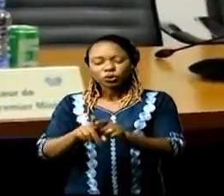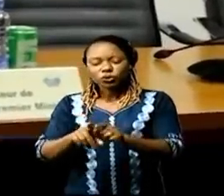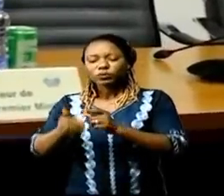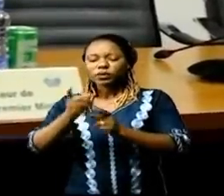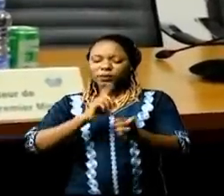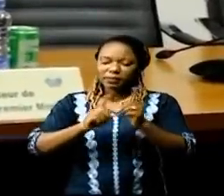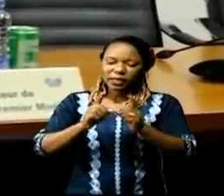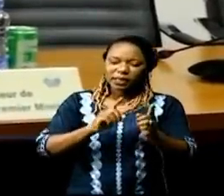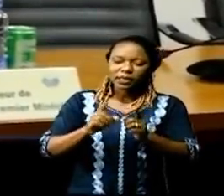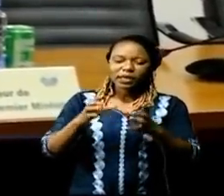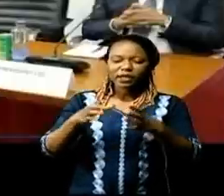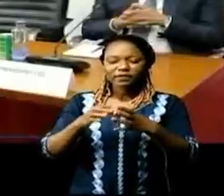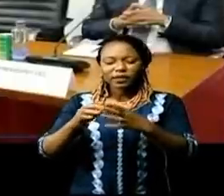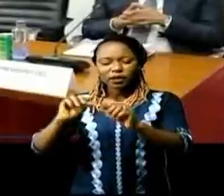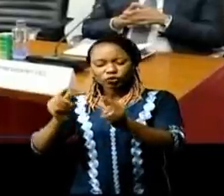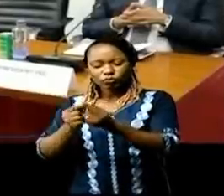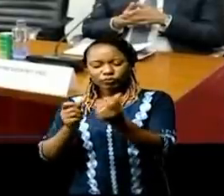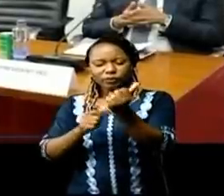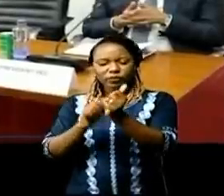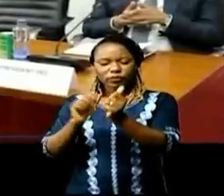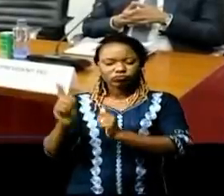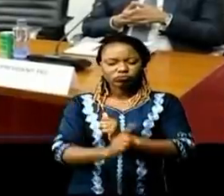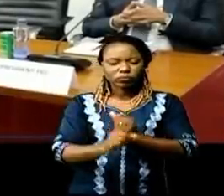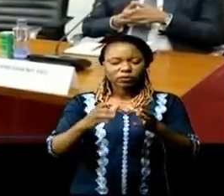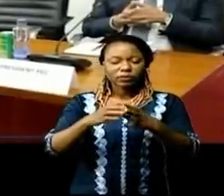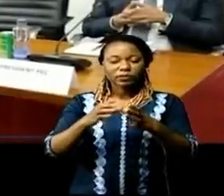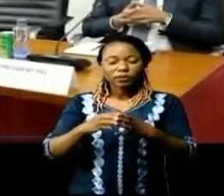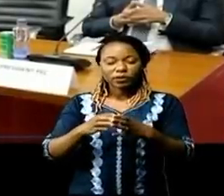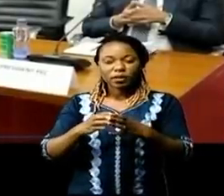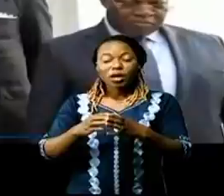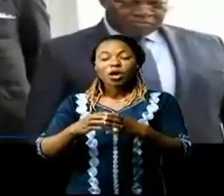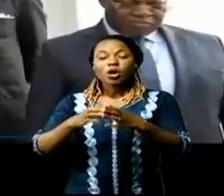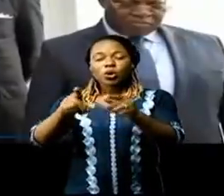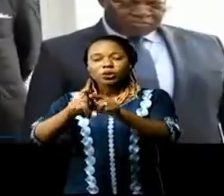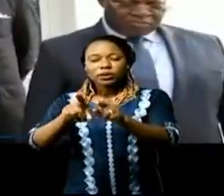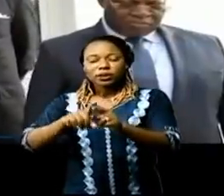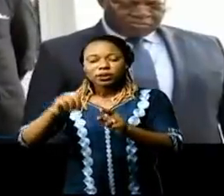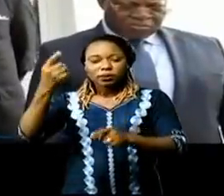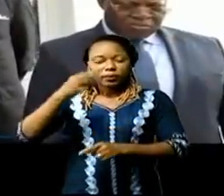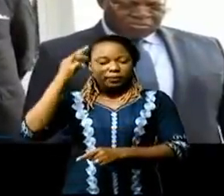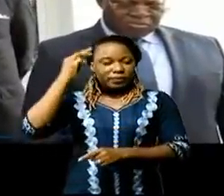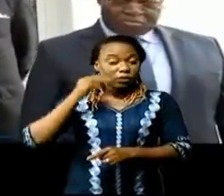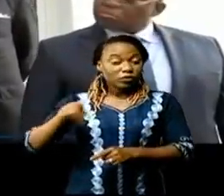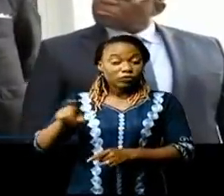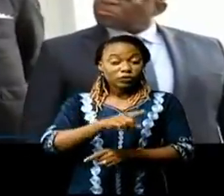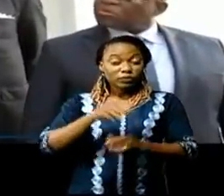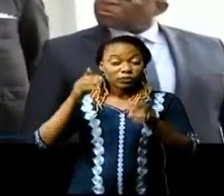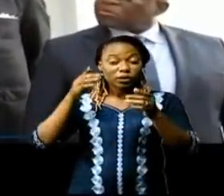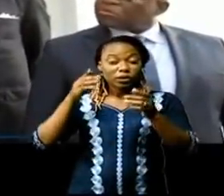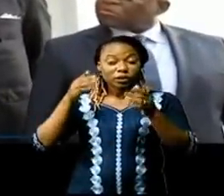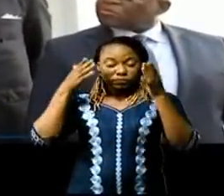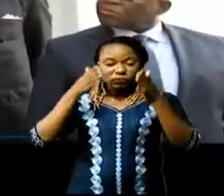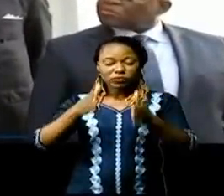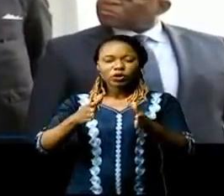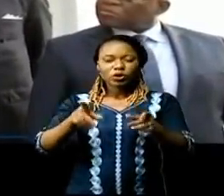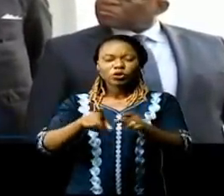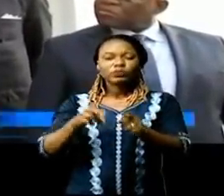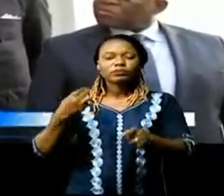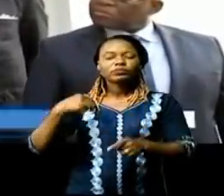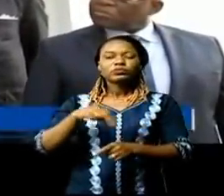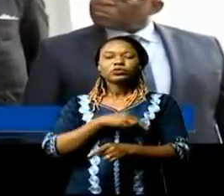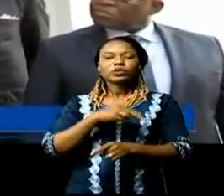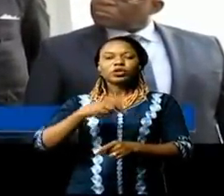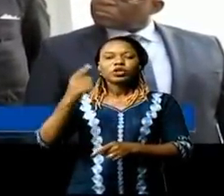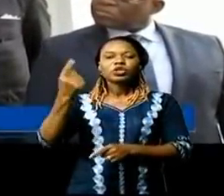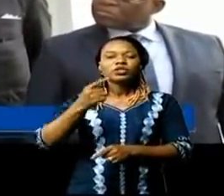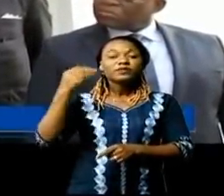échanges entre les chefs de l'exécutif national et la délégation du patronat congolais. Vous avez suivi comme nous que le chef de l'État a posé la